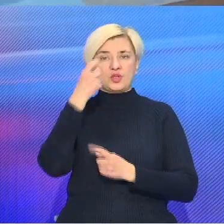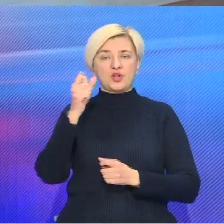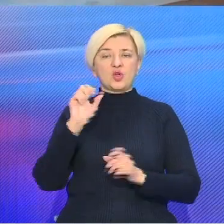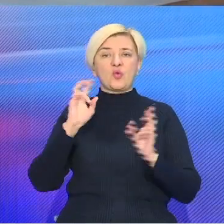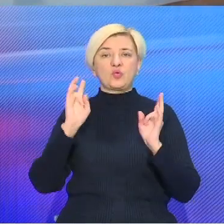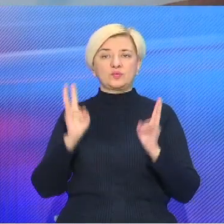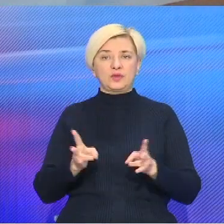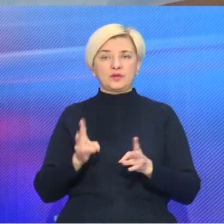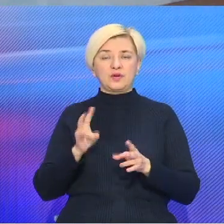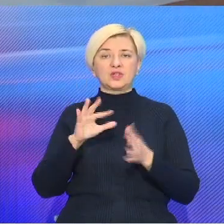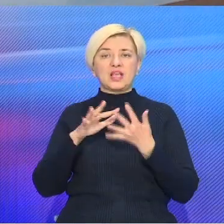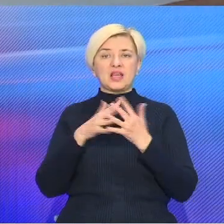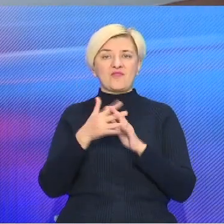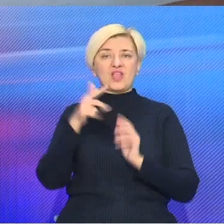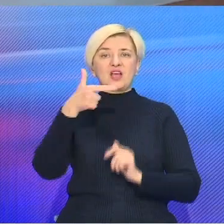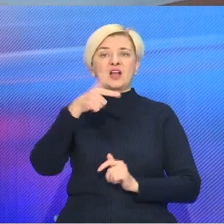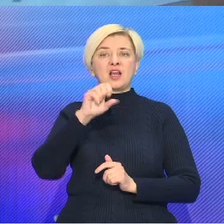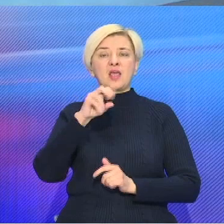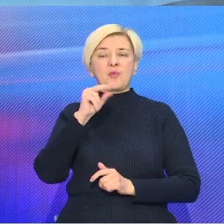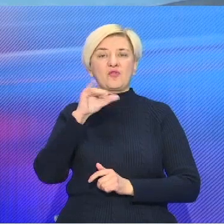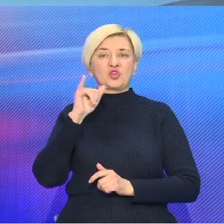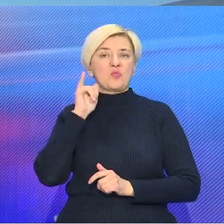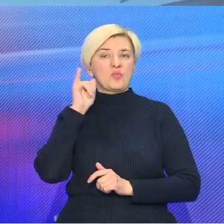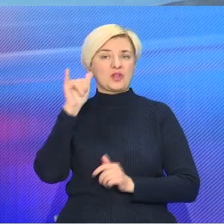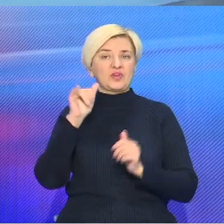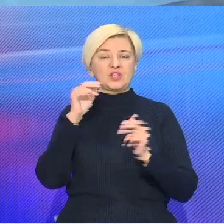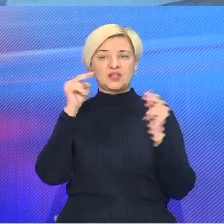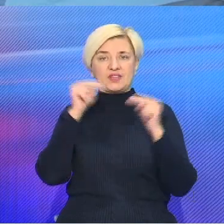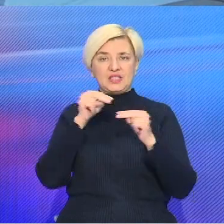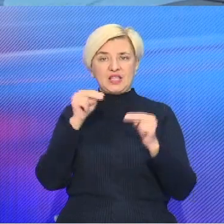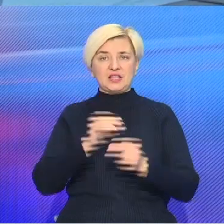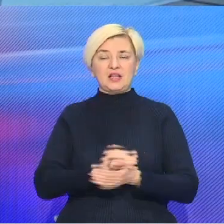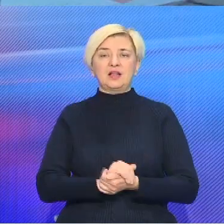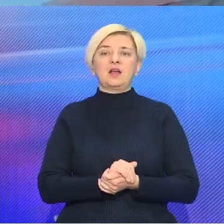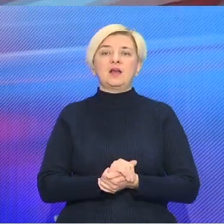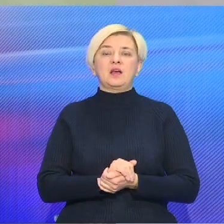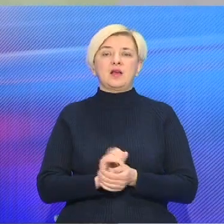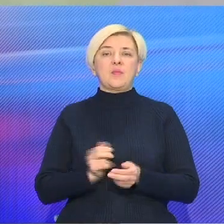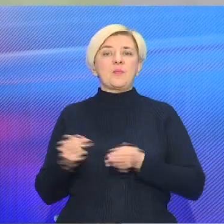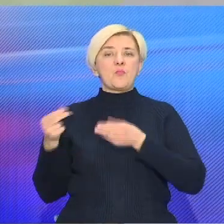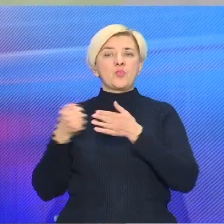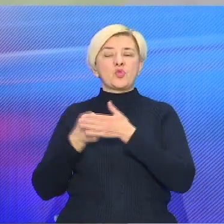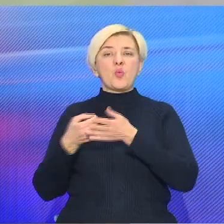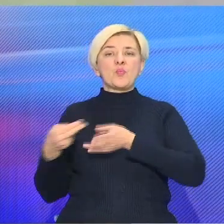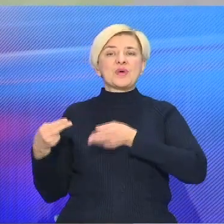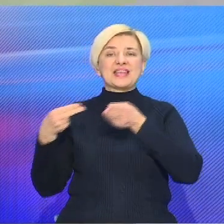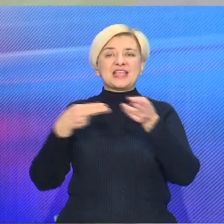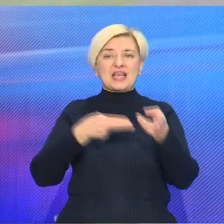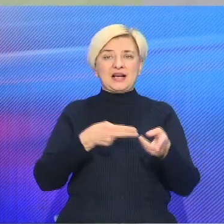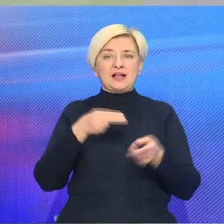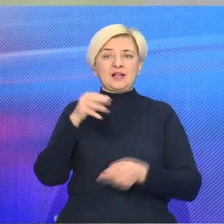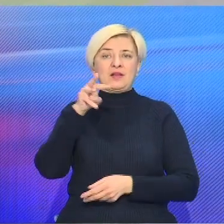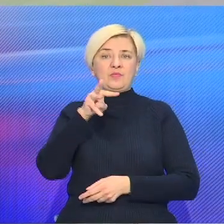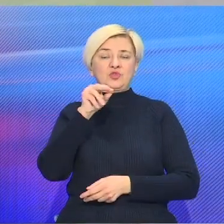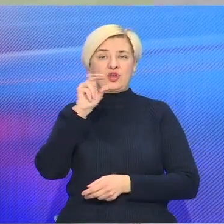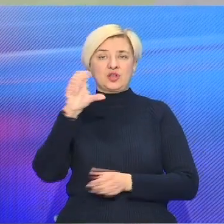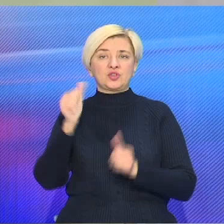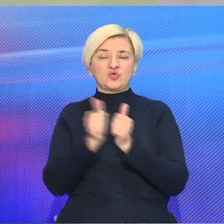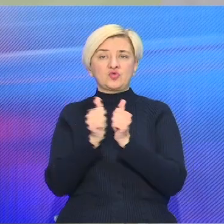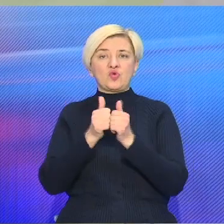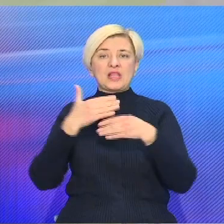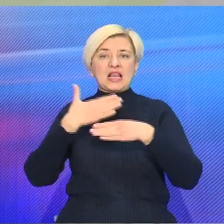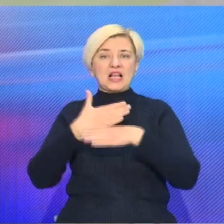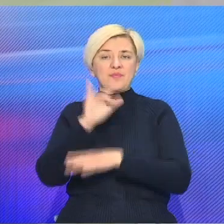вки Глеба раваль палева свед кадаре дая работников МНС сусе разбил акно